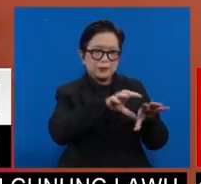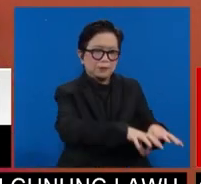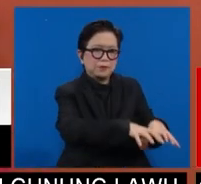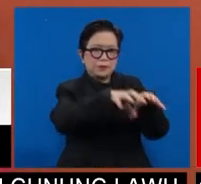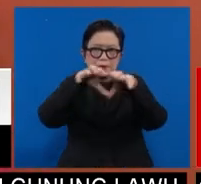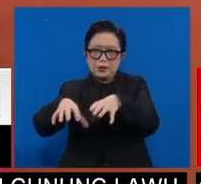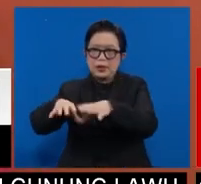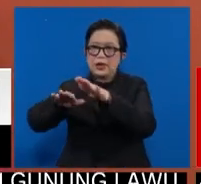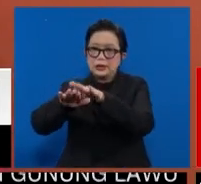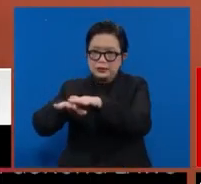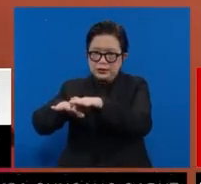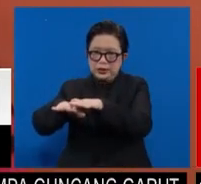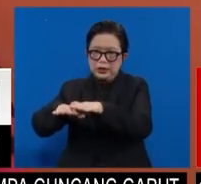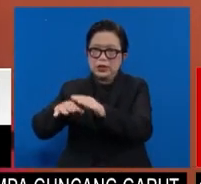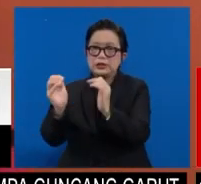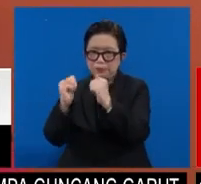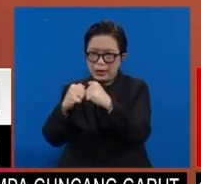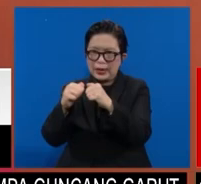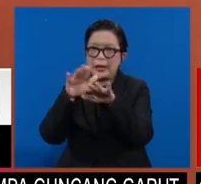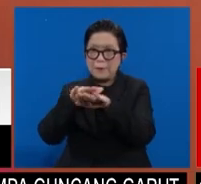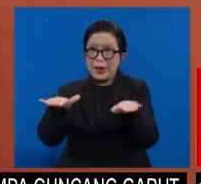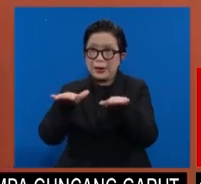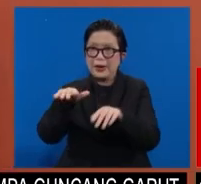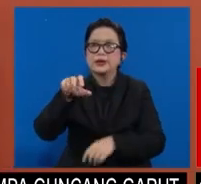merapat di titik kumpul yang sudah disepakati, kemudian sambil menunggu